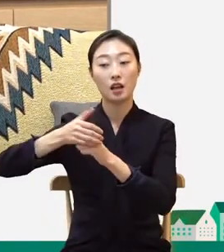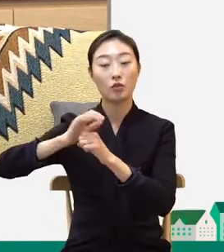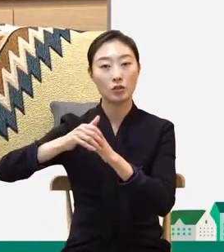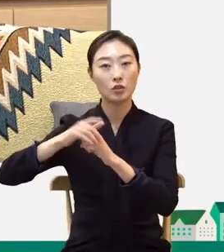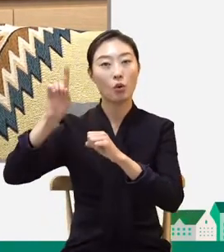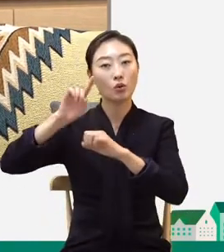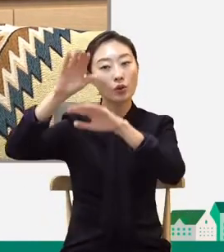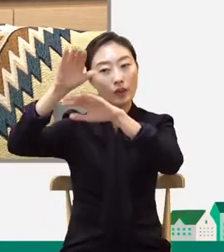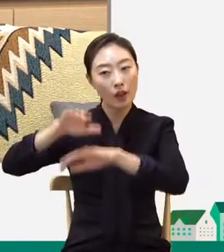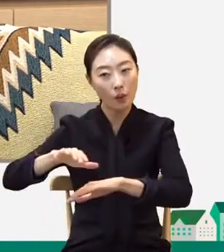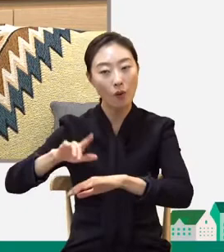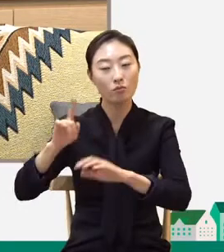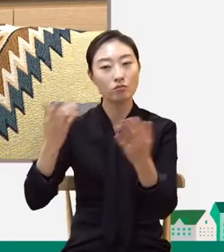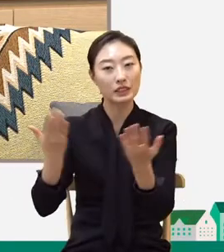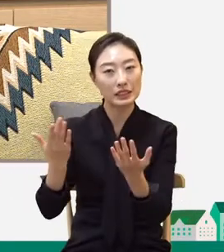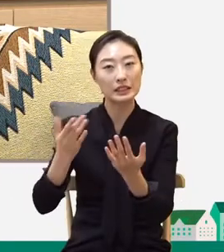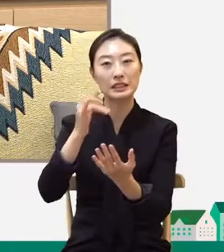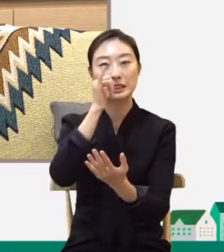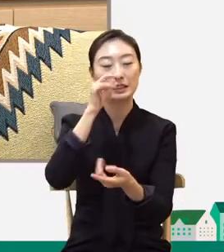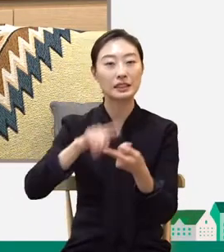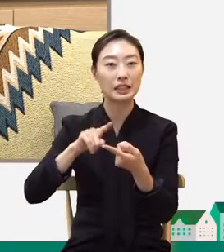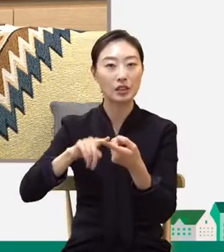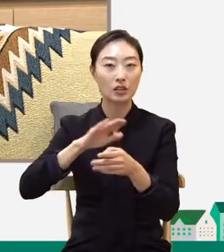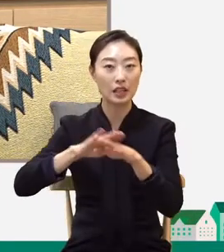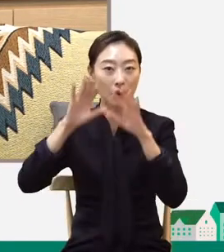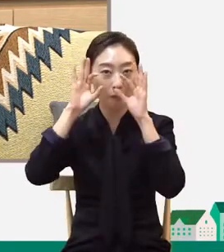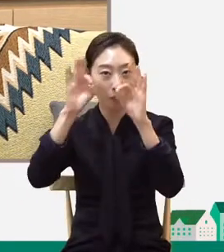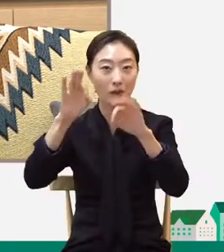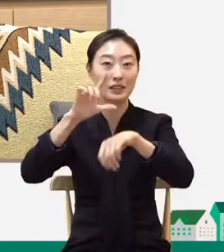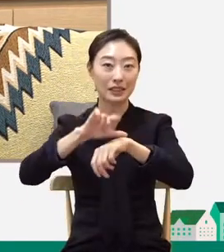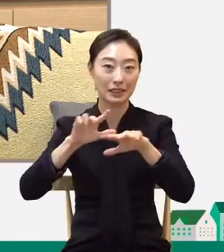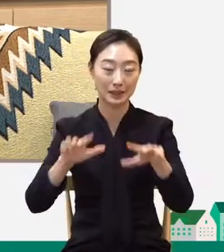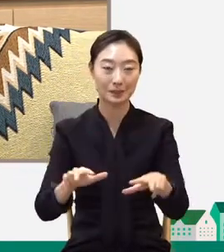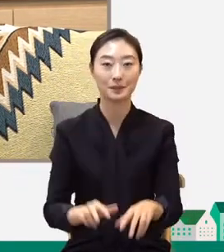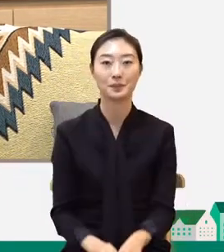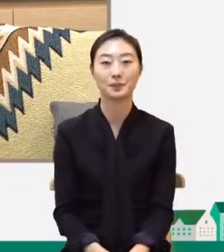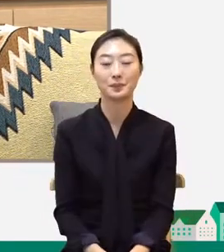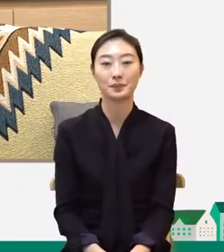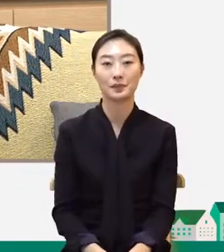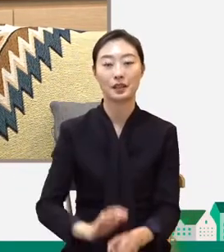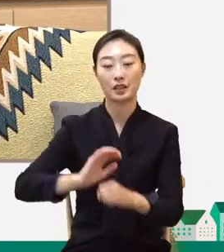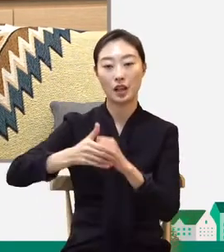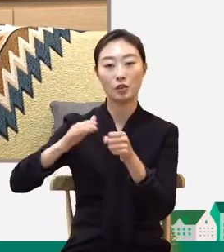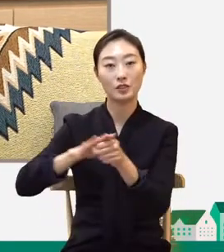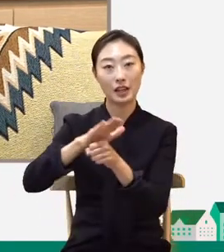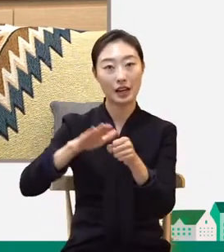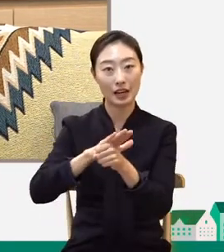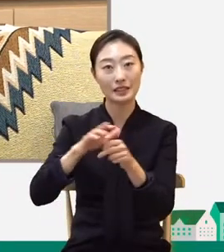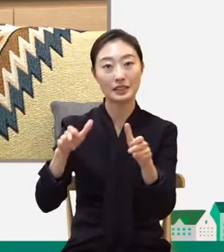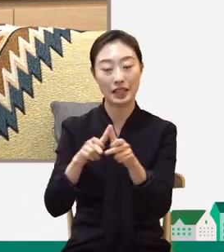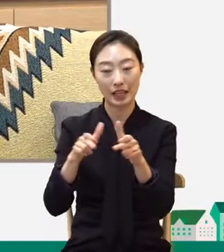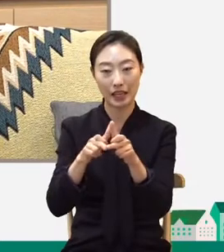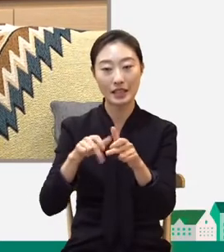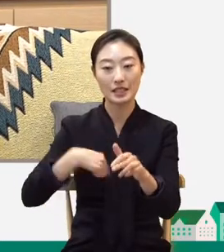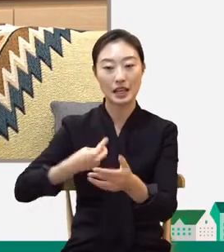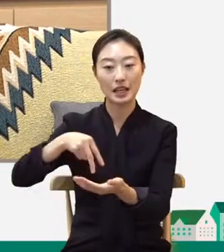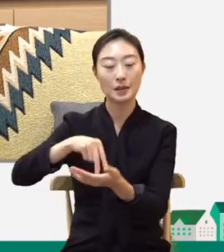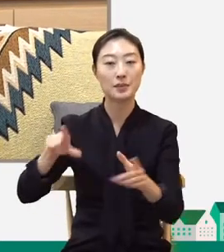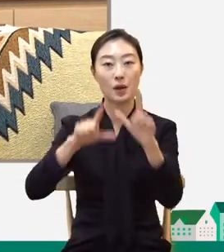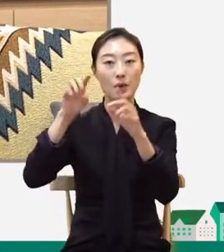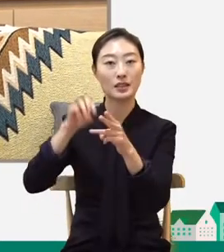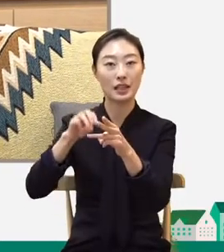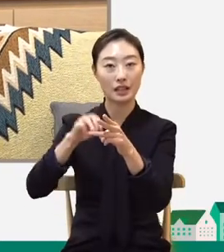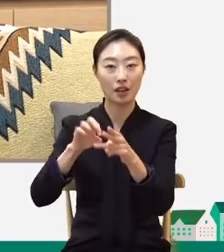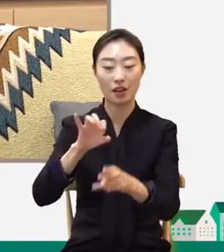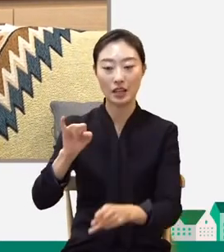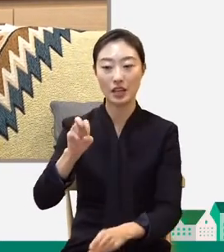어떠한 일들이 일어나고 있는지를 한번 들어보는 시간을 갖도록 하겠습니다. 대구 사람 장애인 자립생활센터의